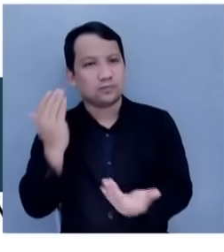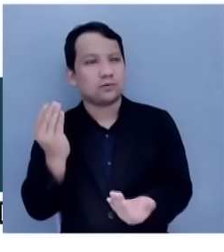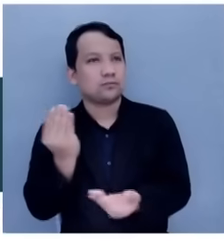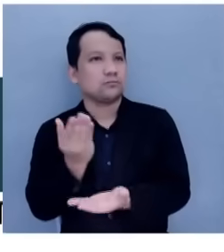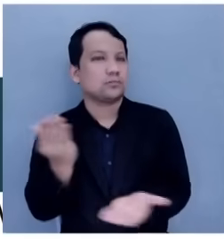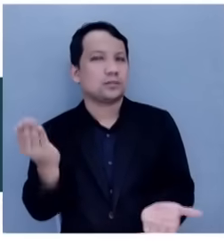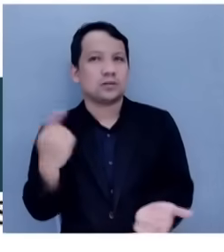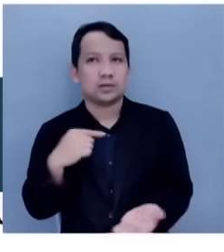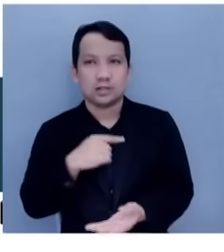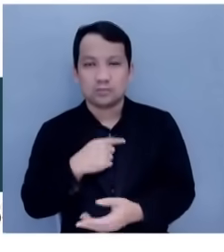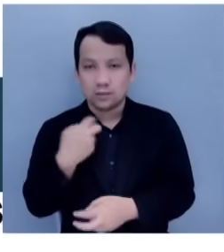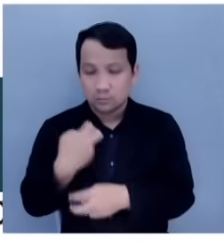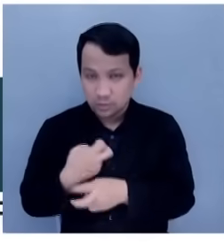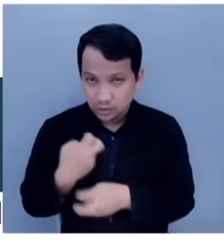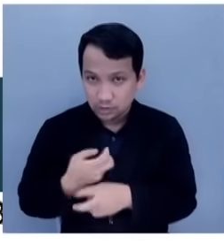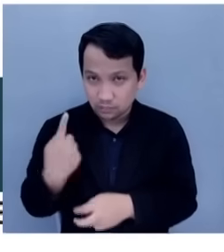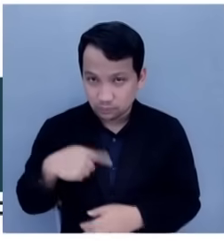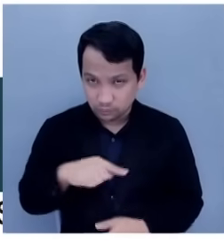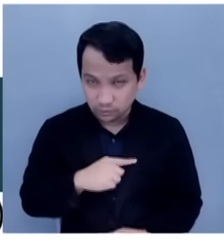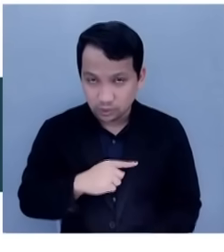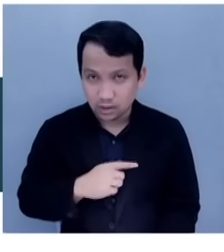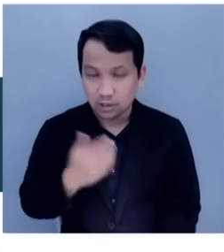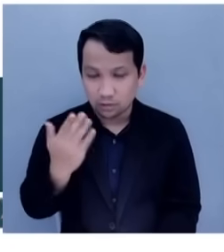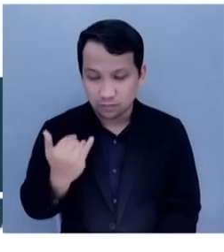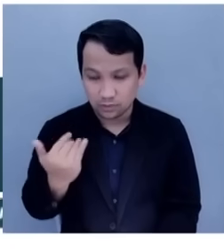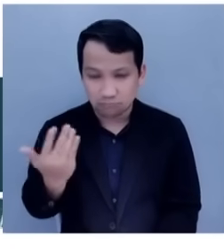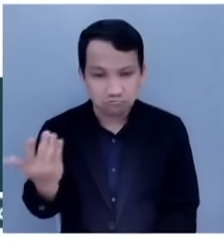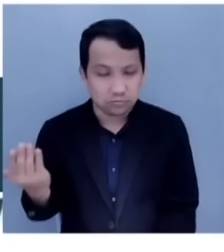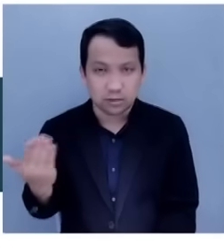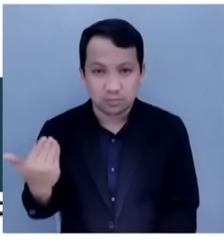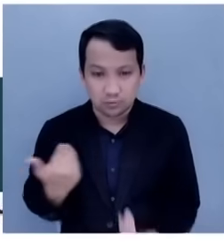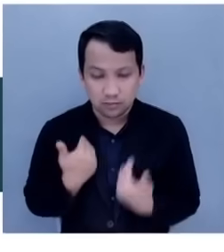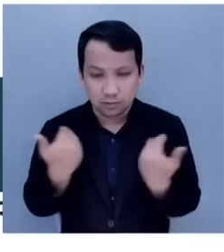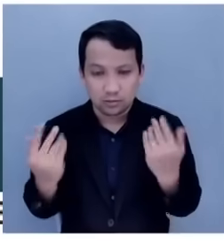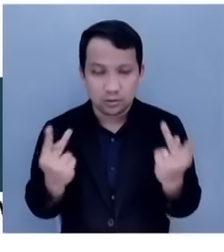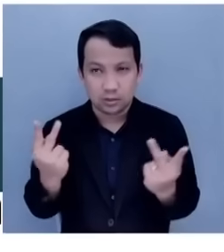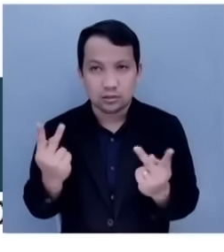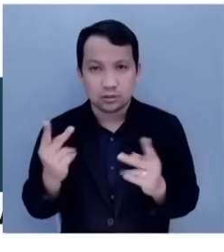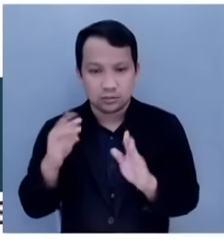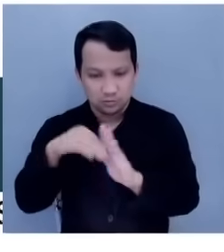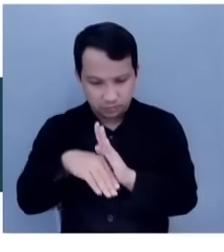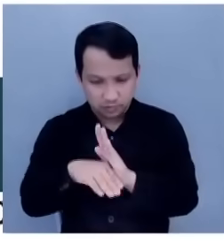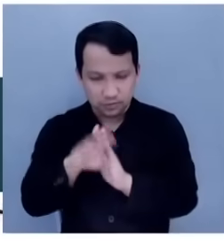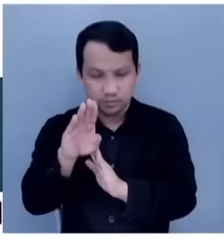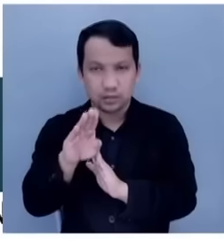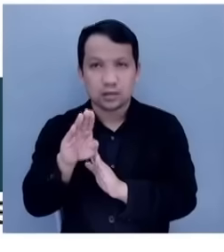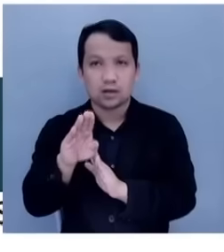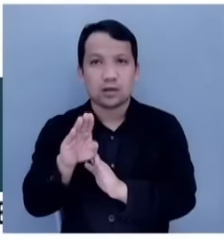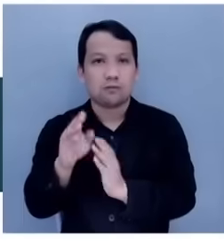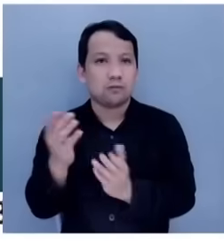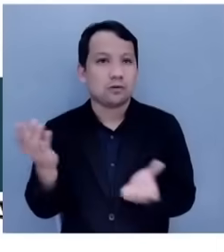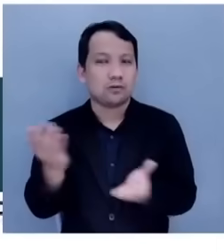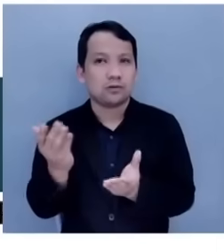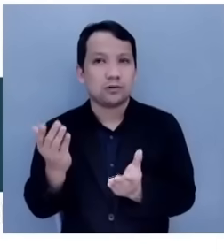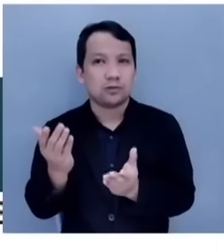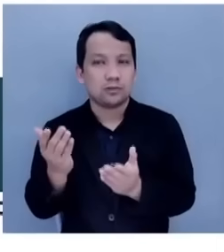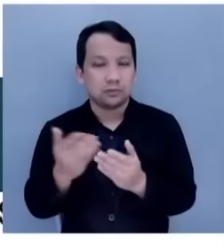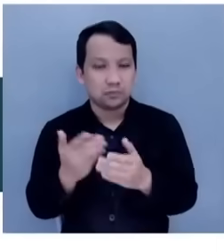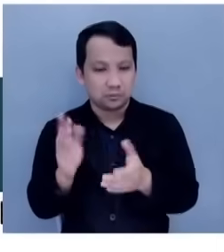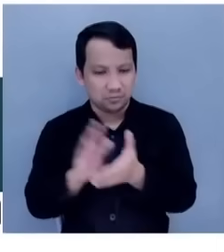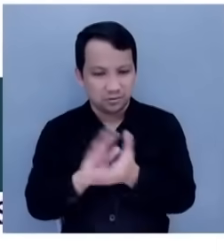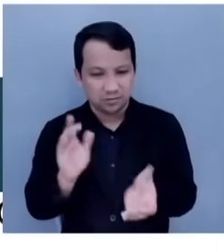Carmina, di ba, hirap na hirap tayo. Doon ang mga kababayan natin sa inflation, sa petroleum, pagtaas